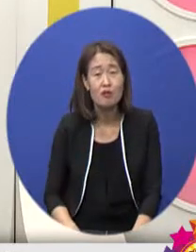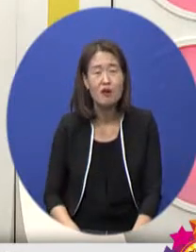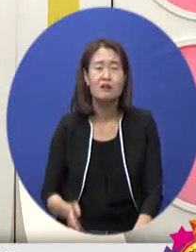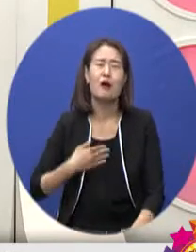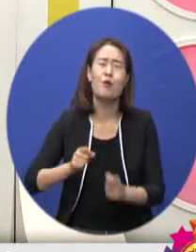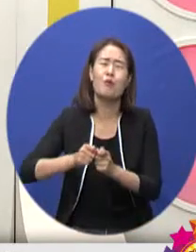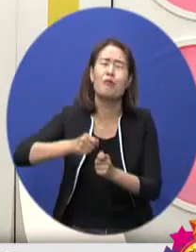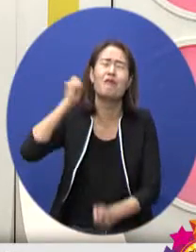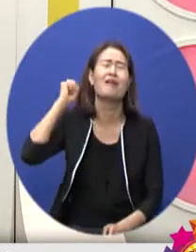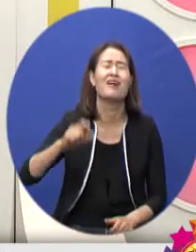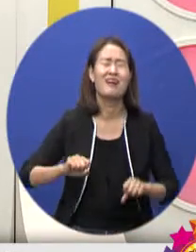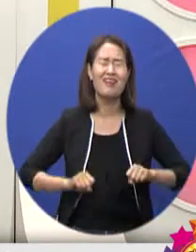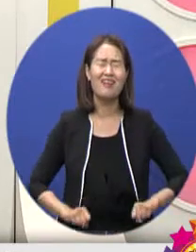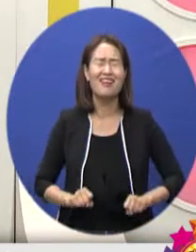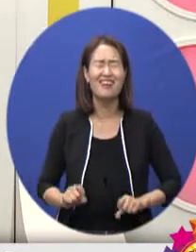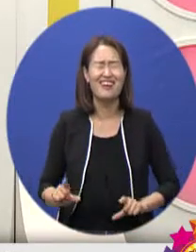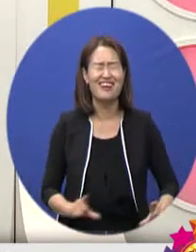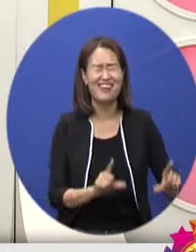살았나 봐요.